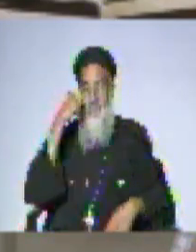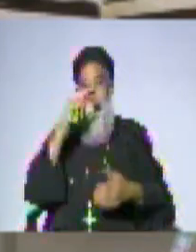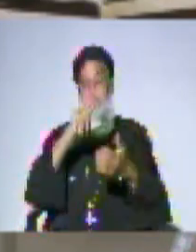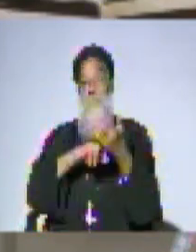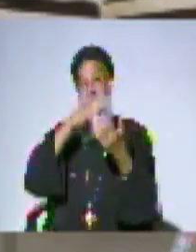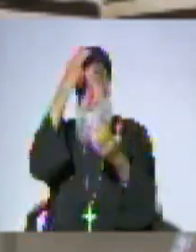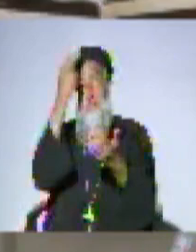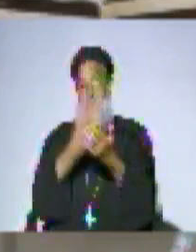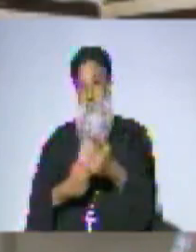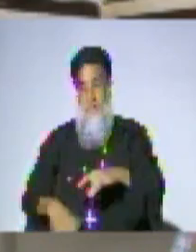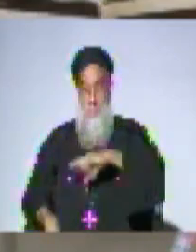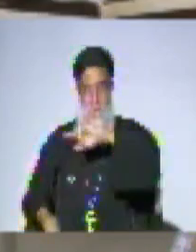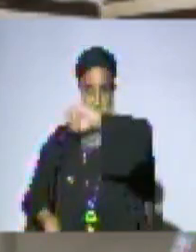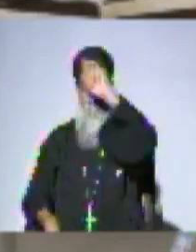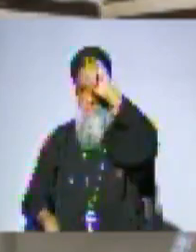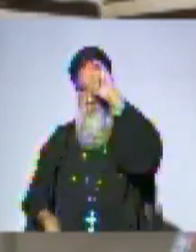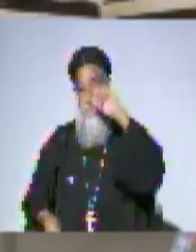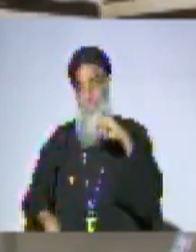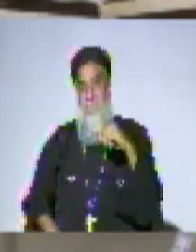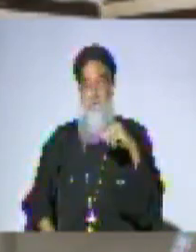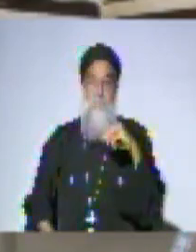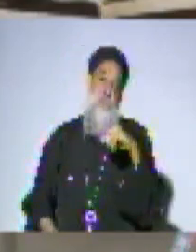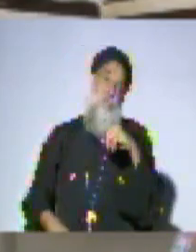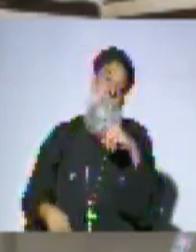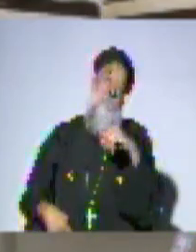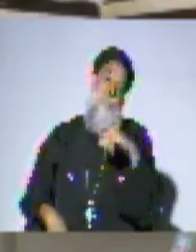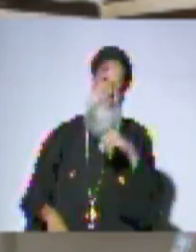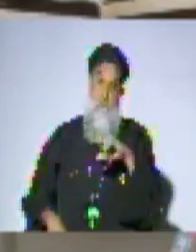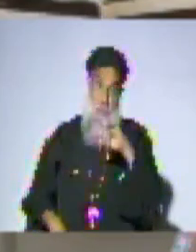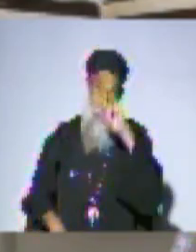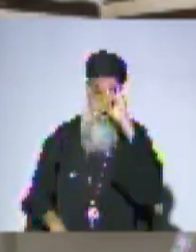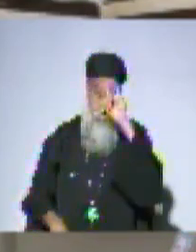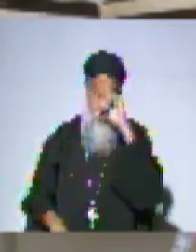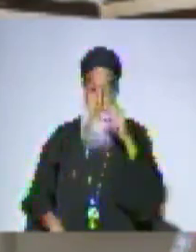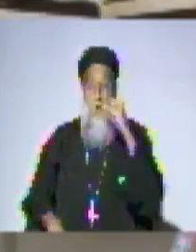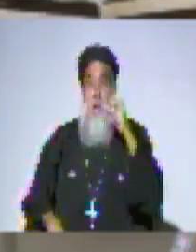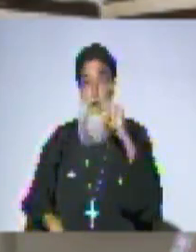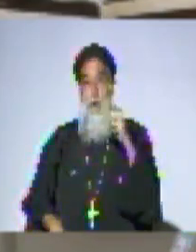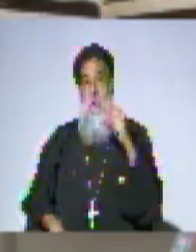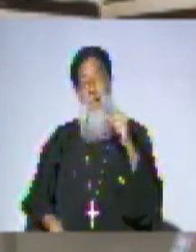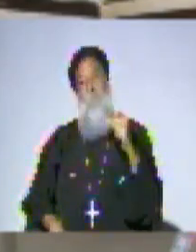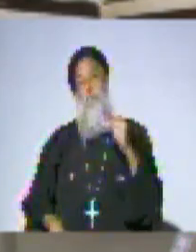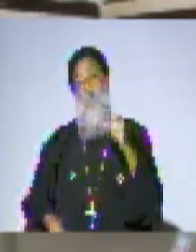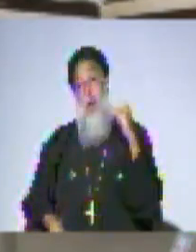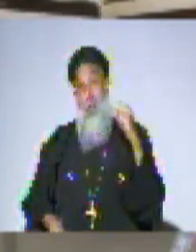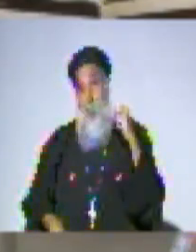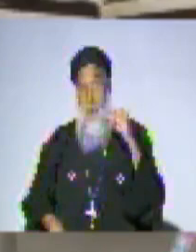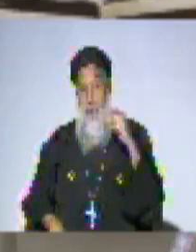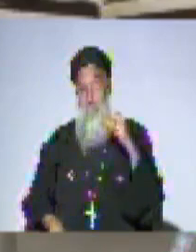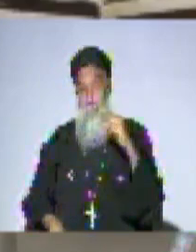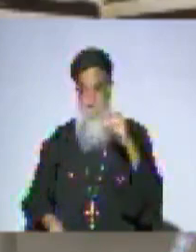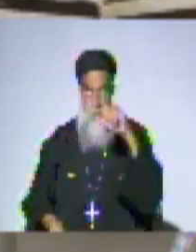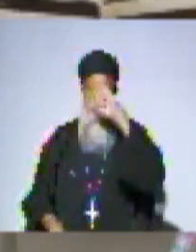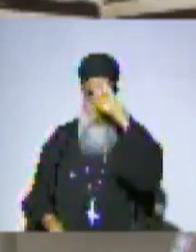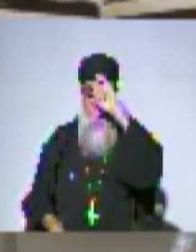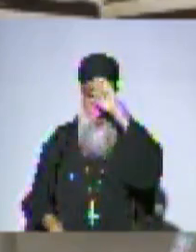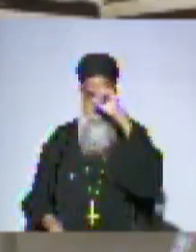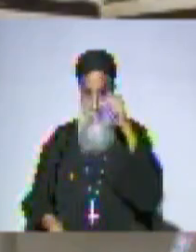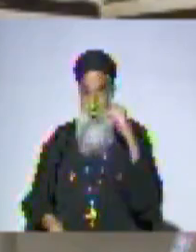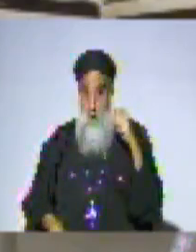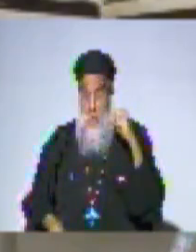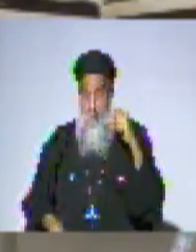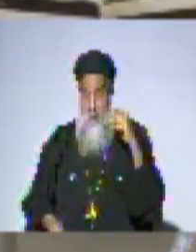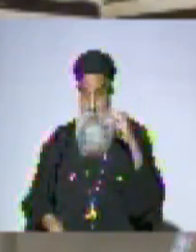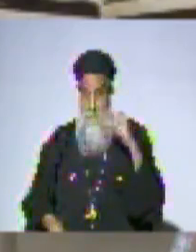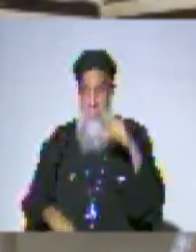الشيطان. يعني الشيطان أقوى من الإنسان كمخلوق، لأنه مخلوق من نار وإحنا مخلوقين